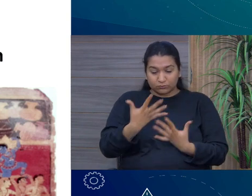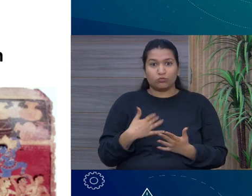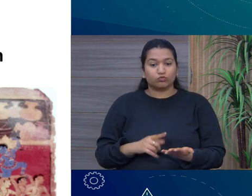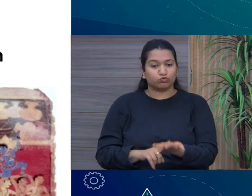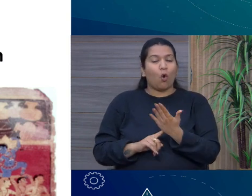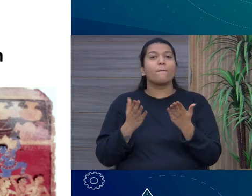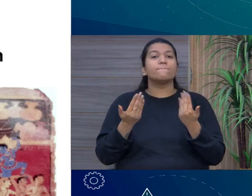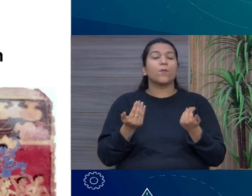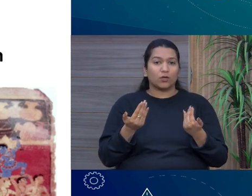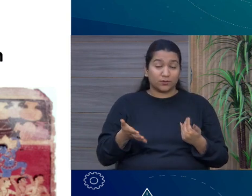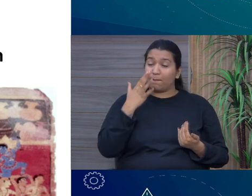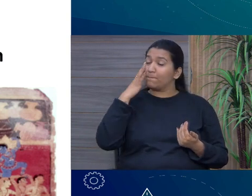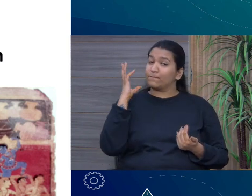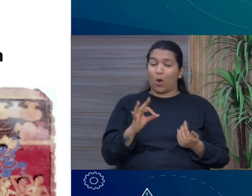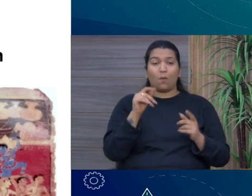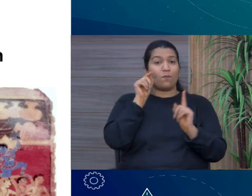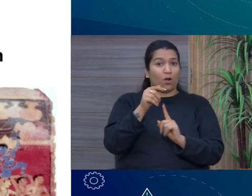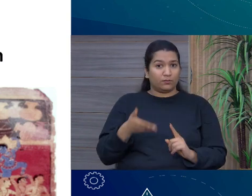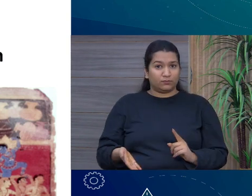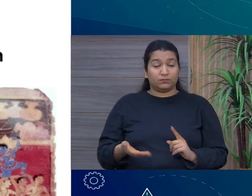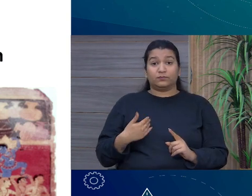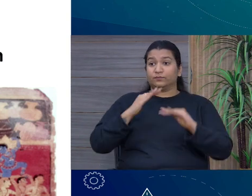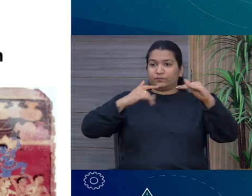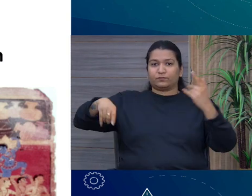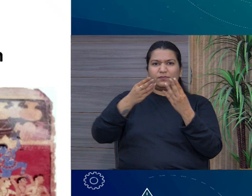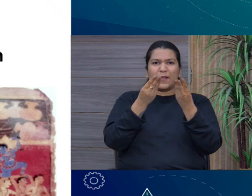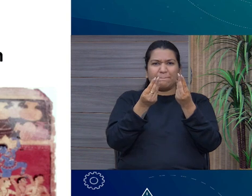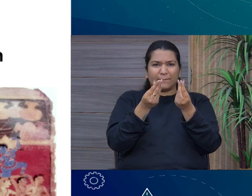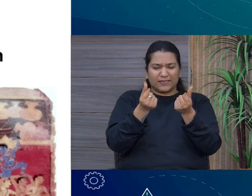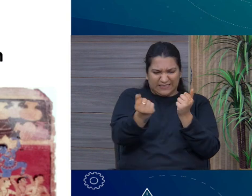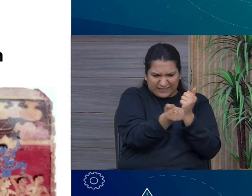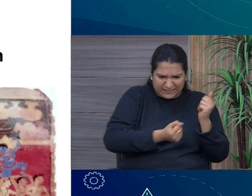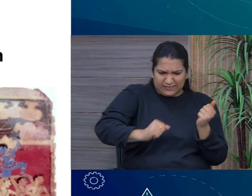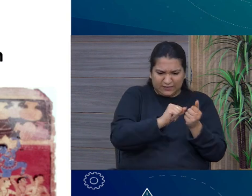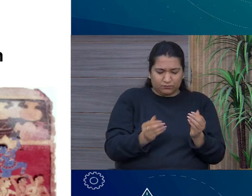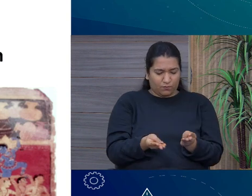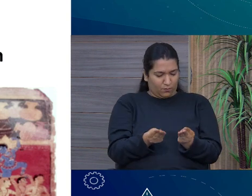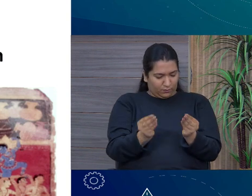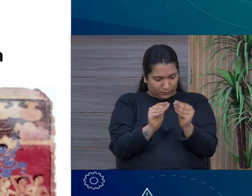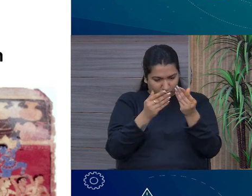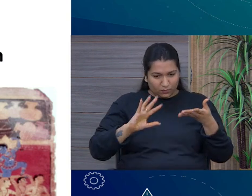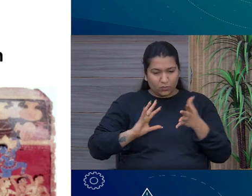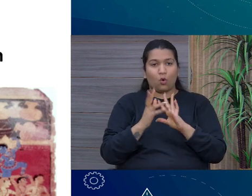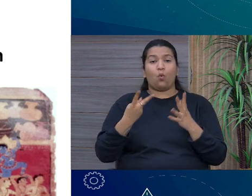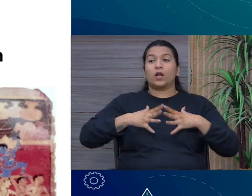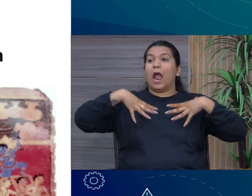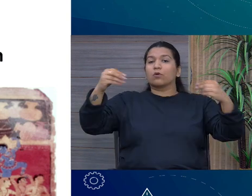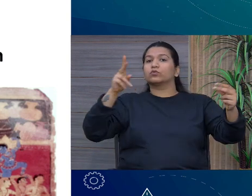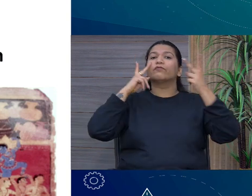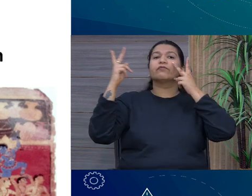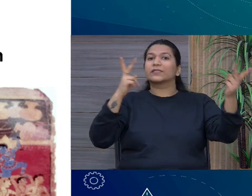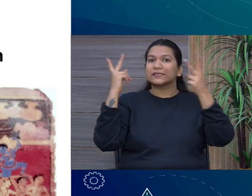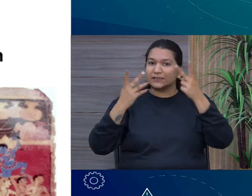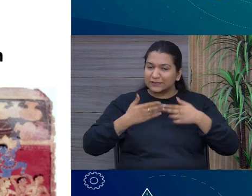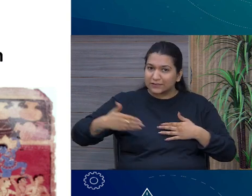है ये बहुत इम्पॉर्टेंट फैक्टर है। हम बच्चों से स्कल्पचर्स बनवा सकते हैं सर, उसके अलावा हम उन्हें आउटडोर ले जा करके उन चीज़ों